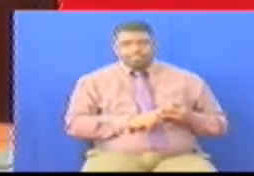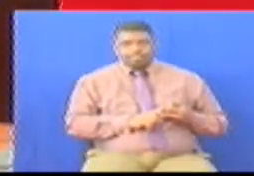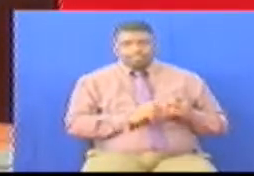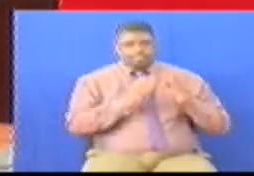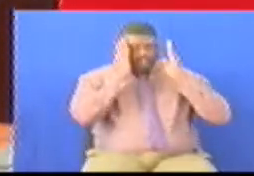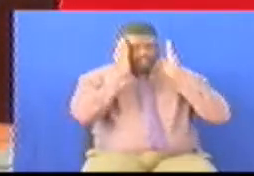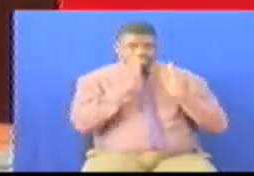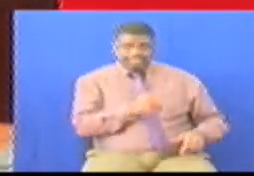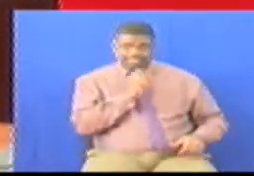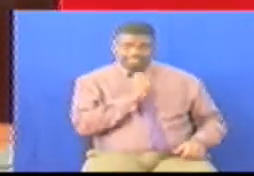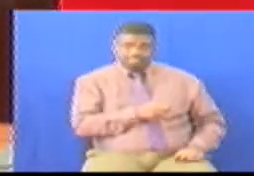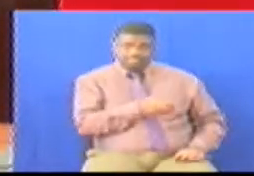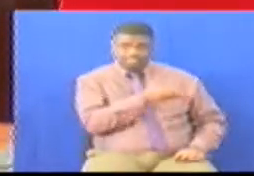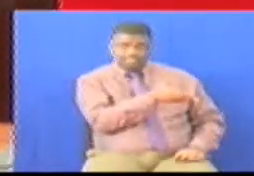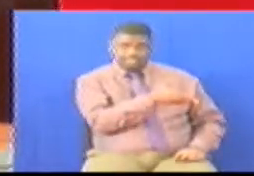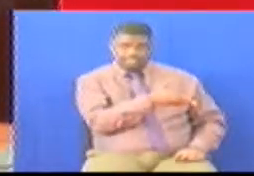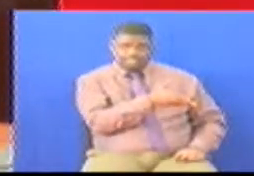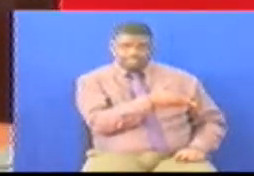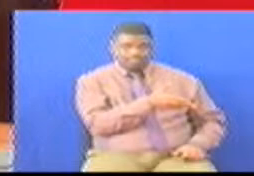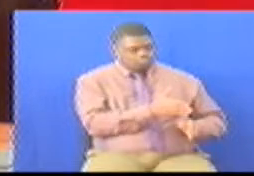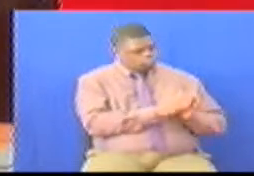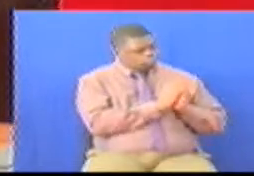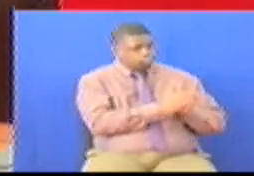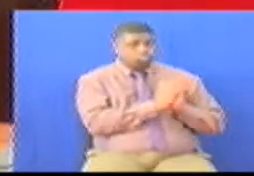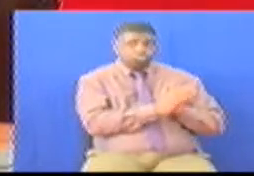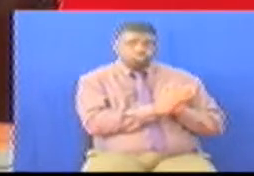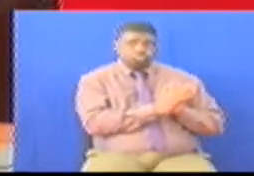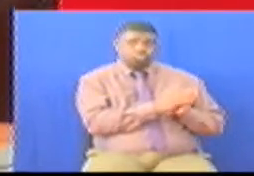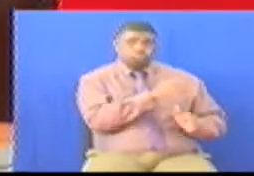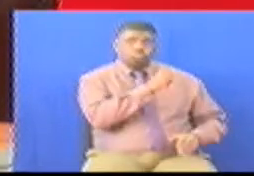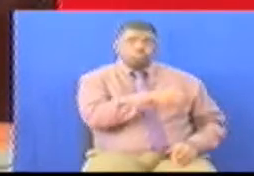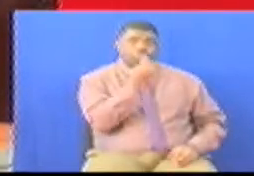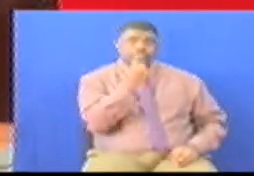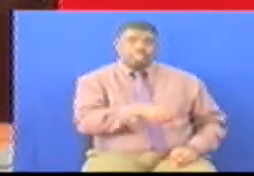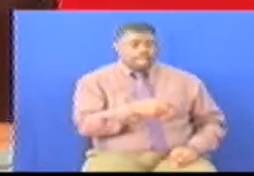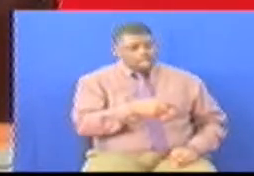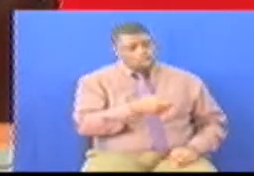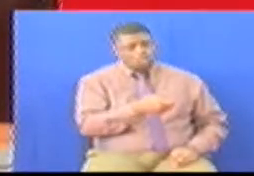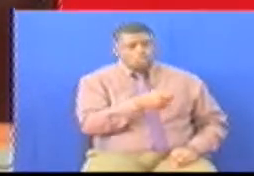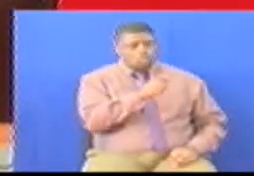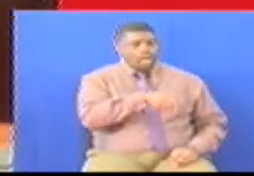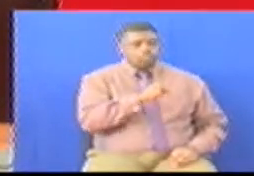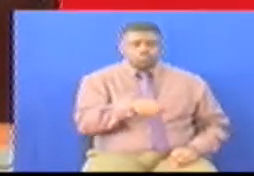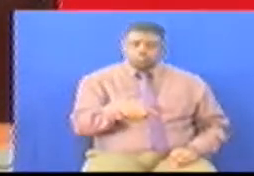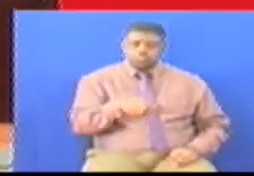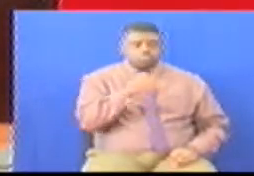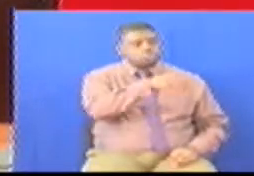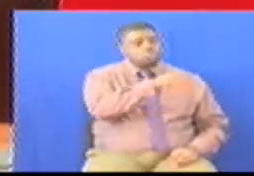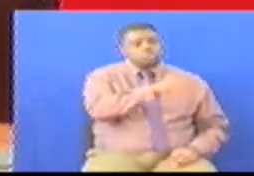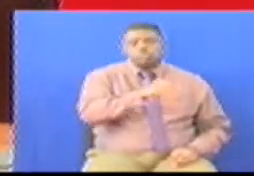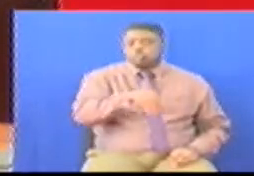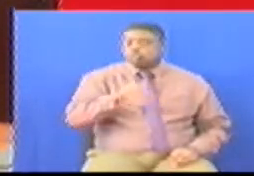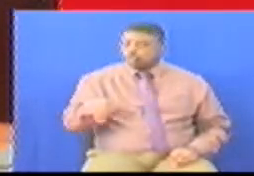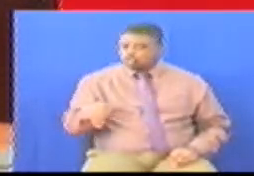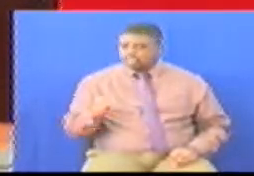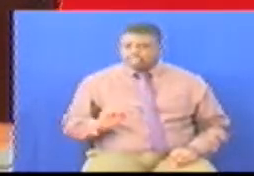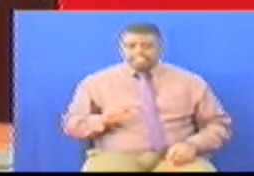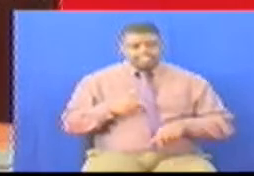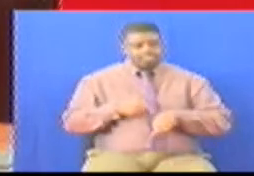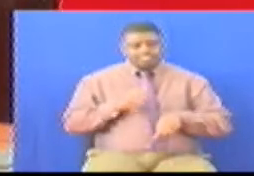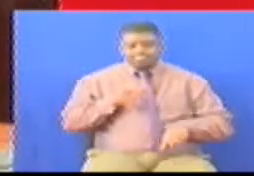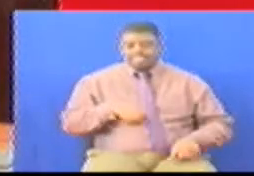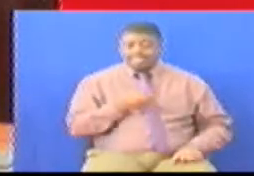Spika, sitoacha kuwashukuru wapiga kura wa jimbo langu la Tanga mjini ambao kwa kipindi chote cha miaka 4 na ushe